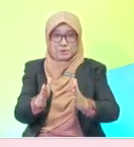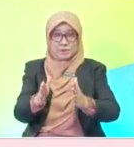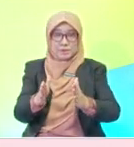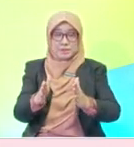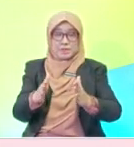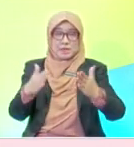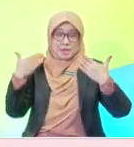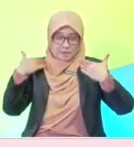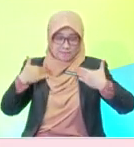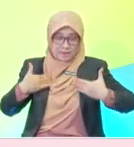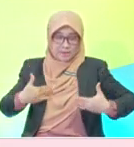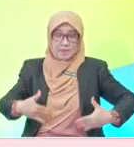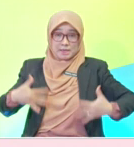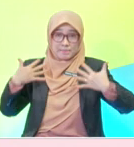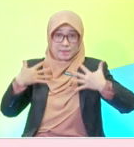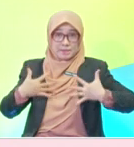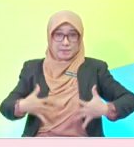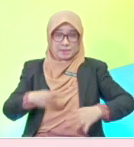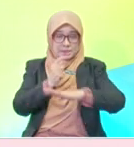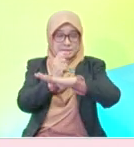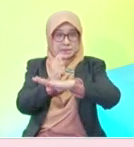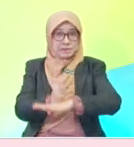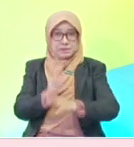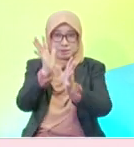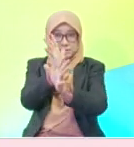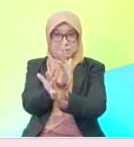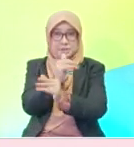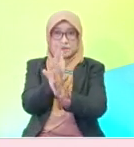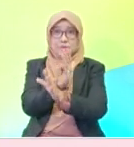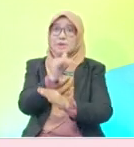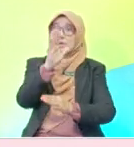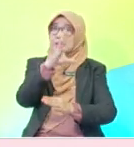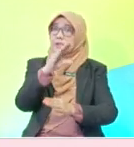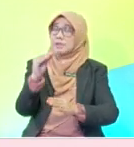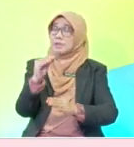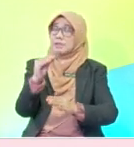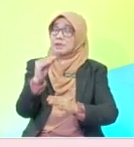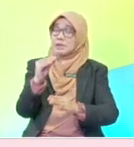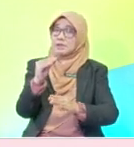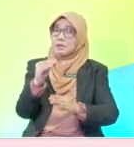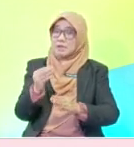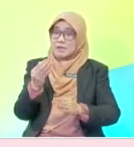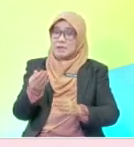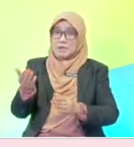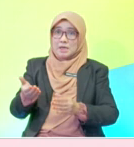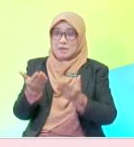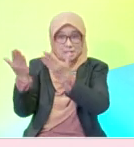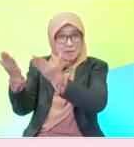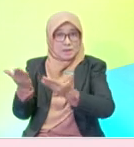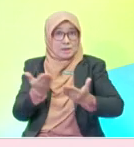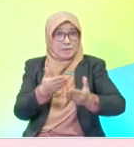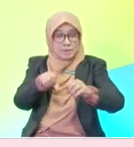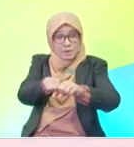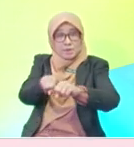tradisional Sarawak dan memegang alat pertahanan diri tradisional Sarawak iaitu parang ilang. Kita pergi kepada slide